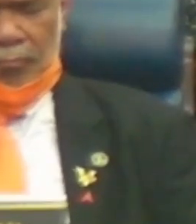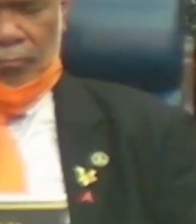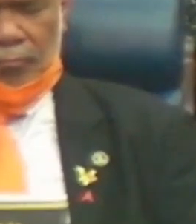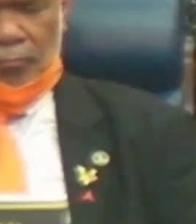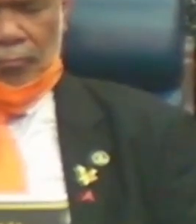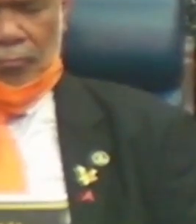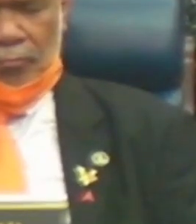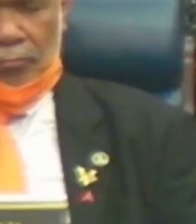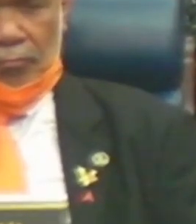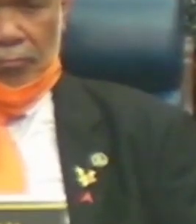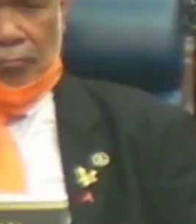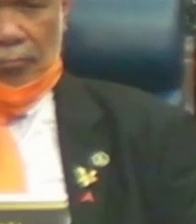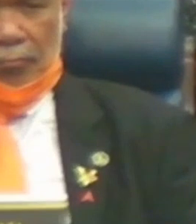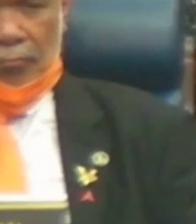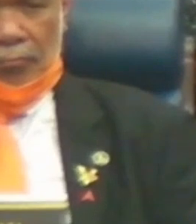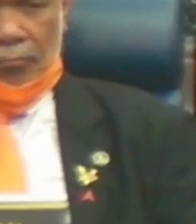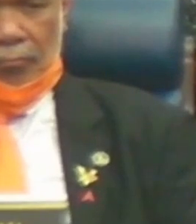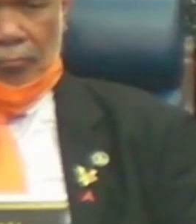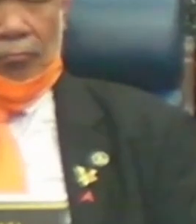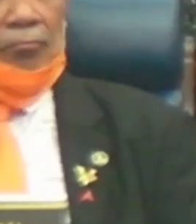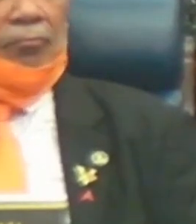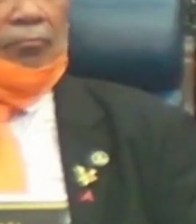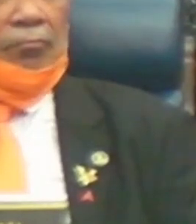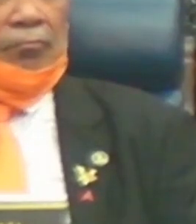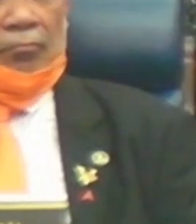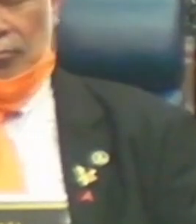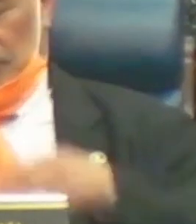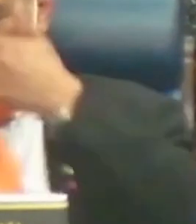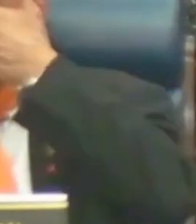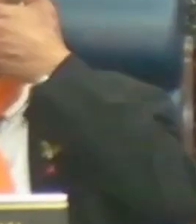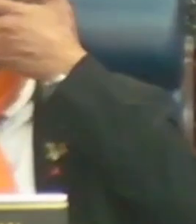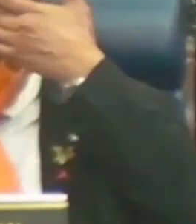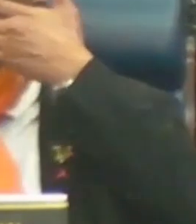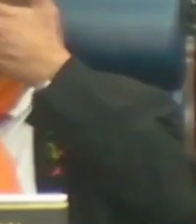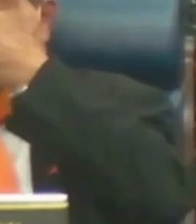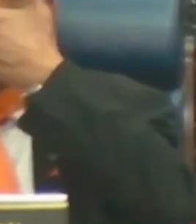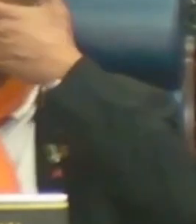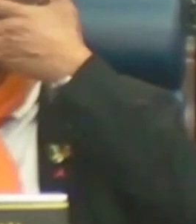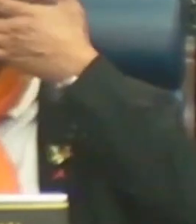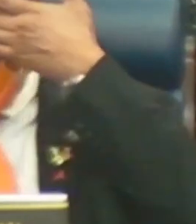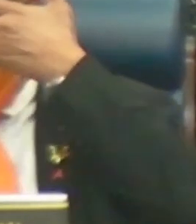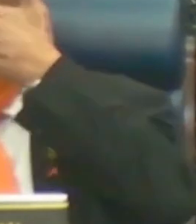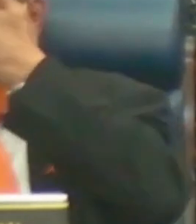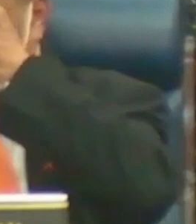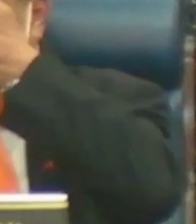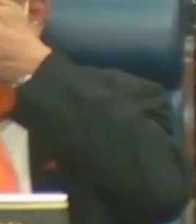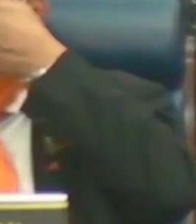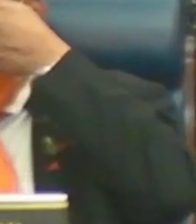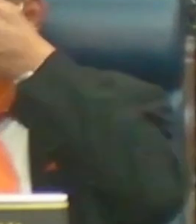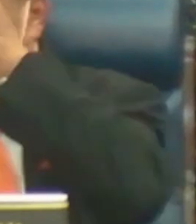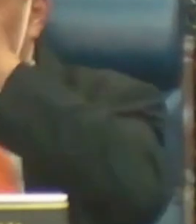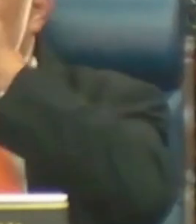bolehlah berikan satu jawaban tentang apakah Langkah apakah bantuan dan apakah itu api